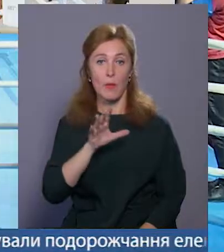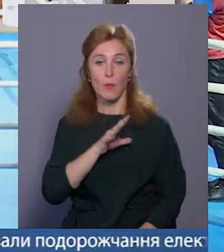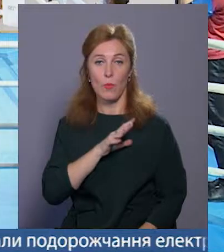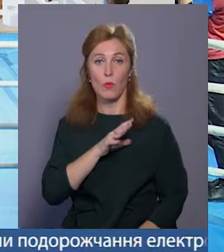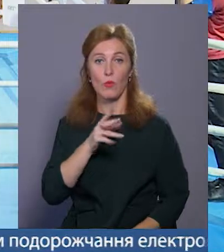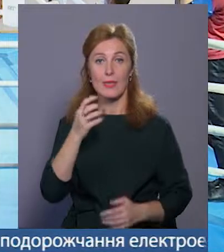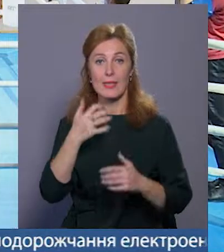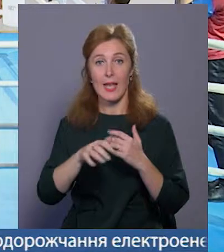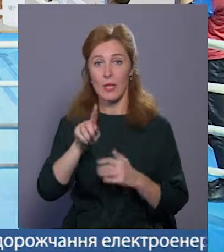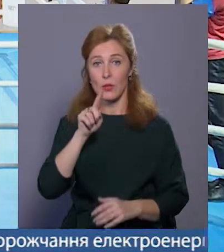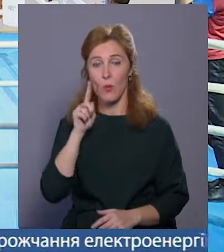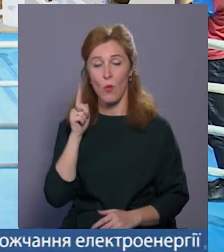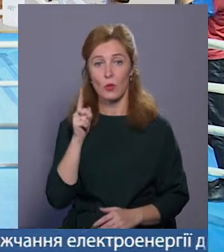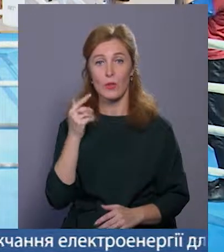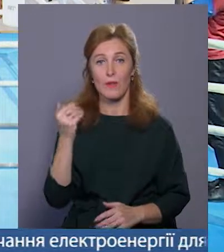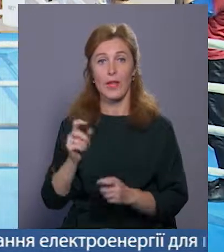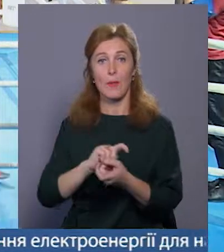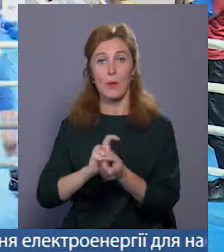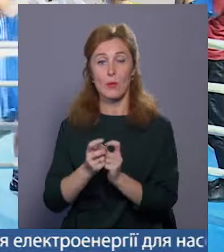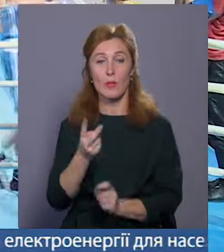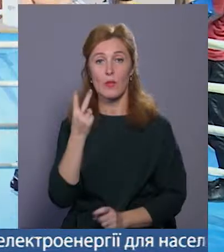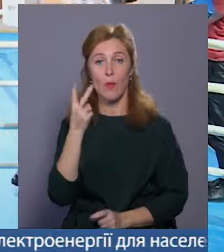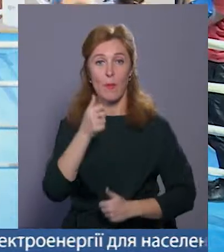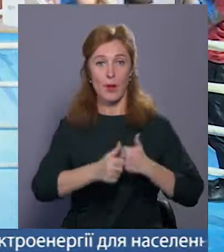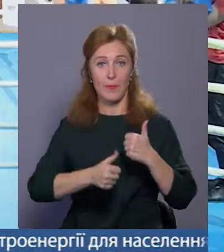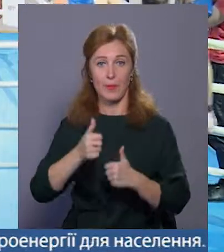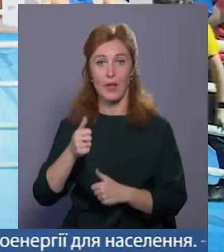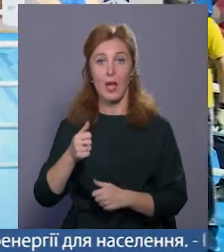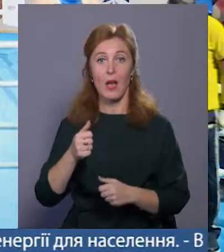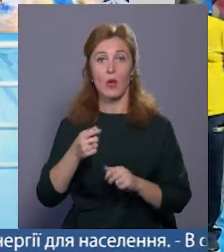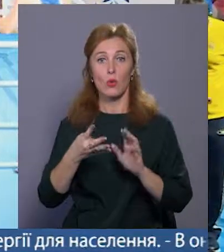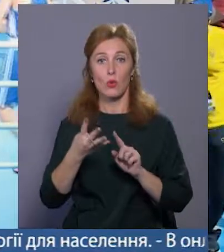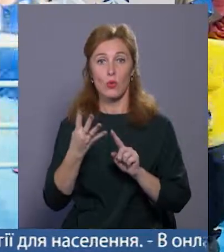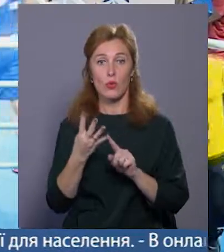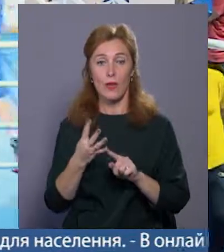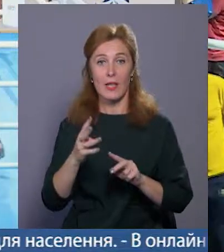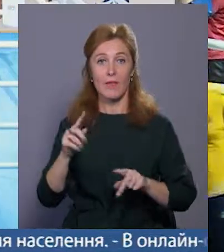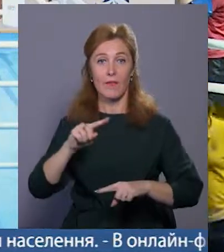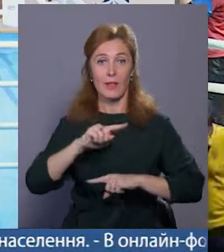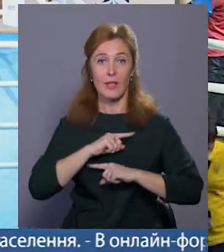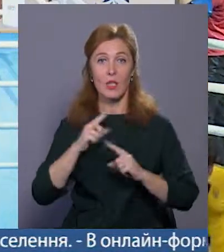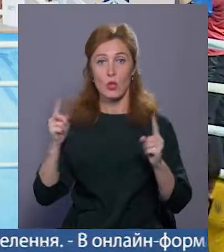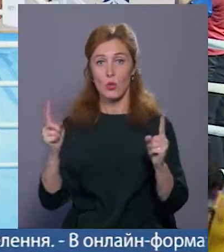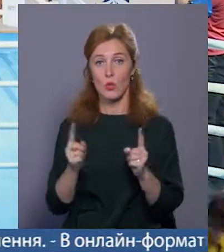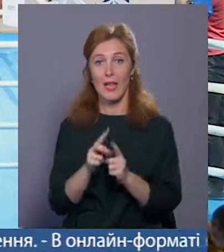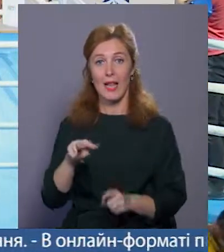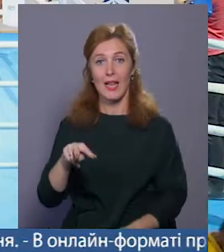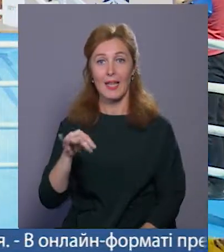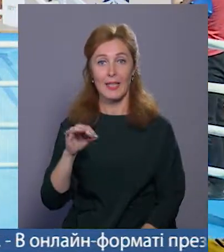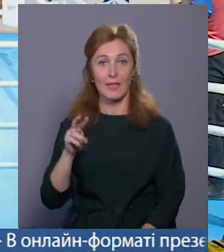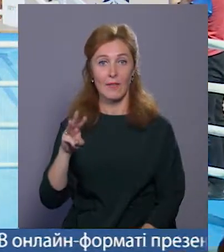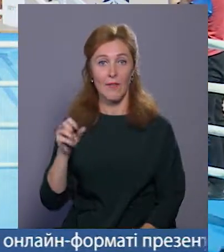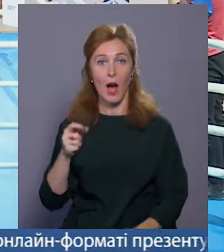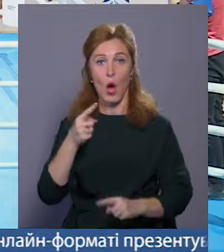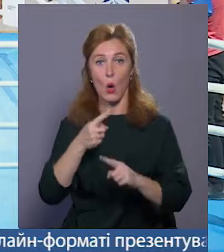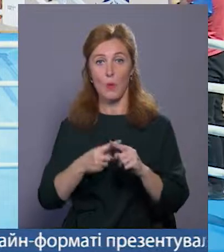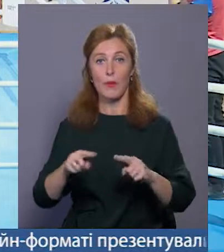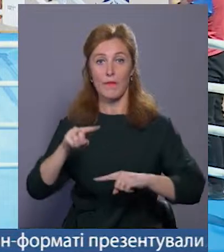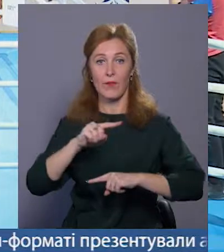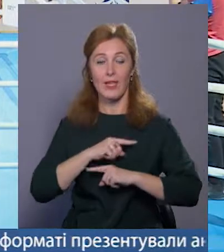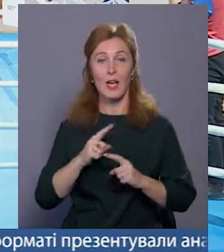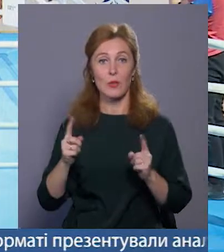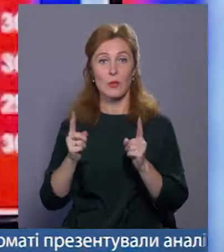молоді спортсмен боксував із двома суперниками. У чвертьфінальному двобої зустрівся із литовцем, у півфіналі – зі спортсменом